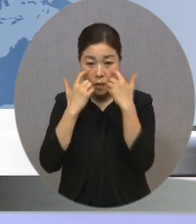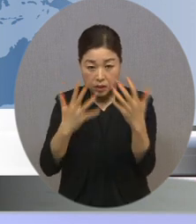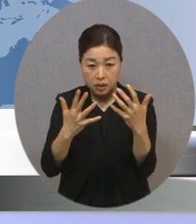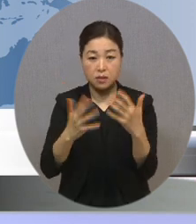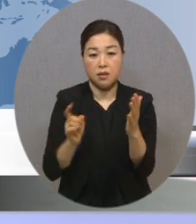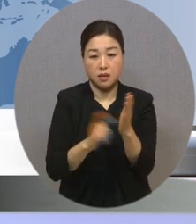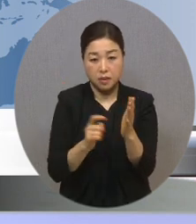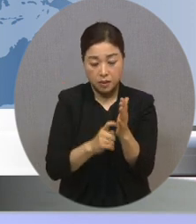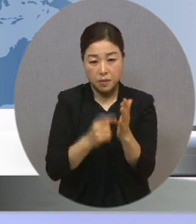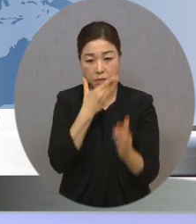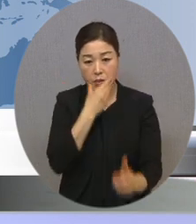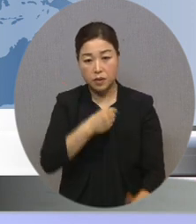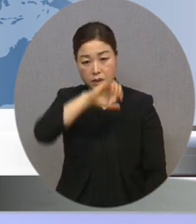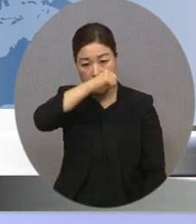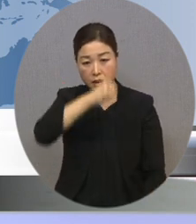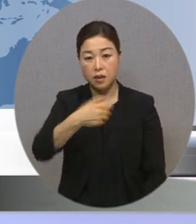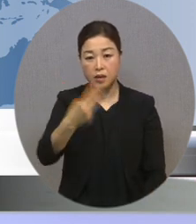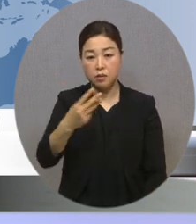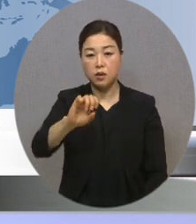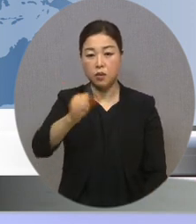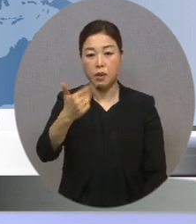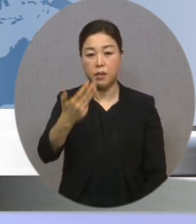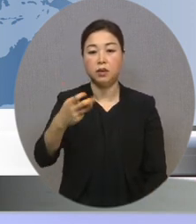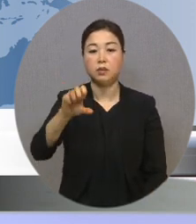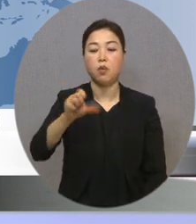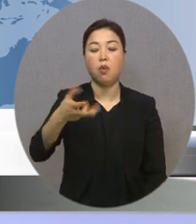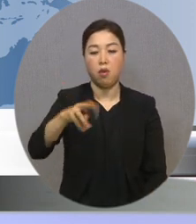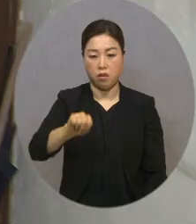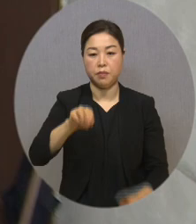예산 3,585억 원을 투입합니다.